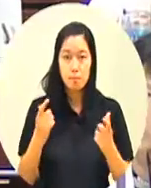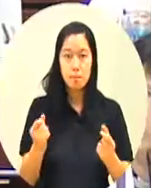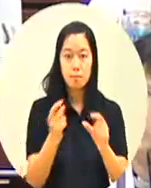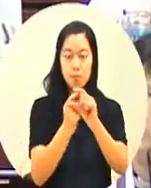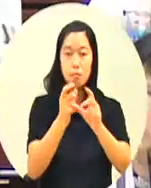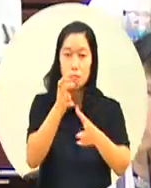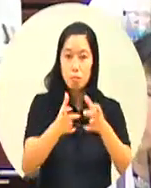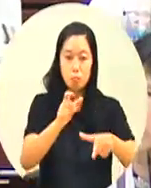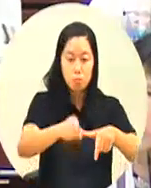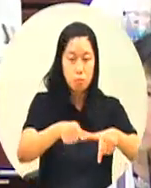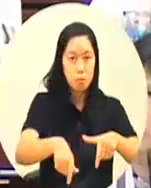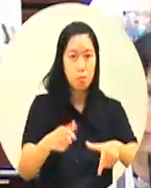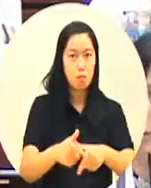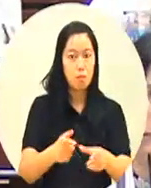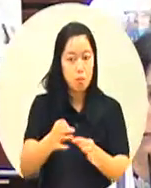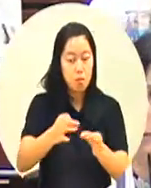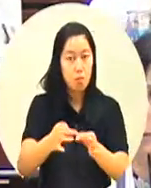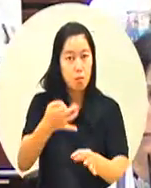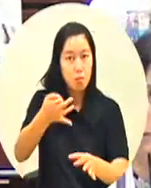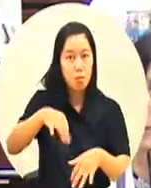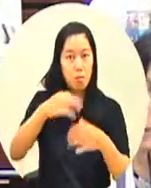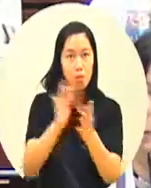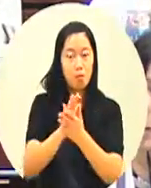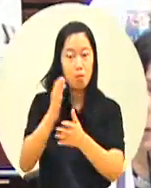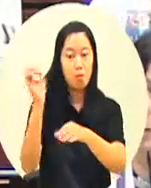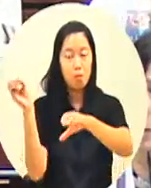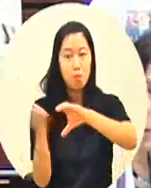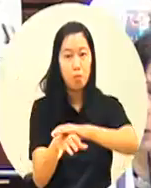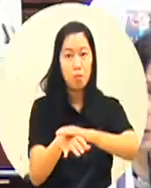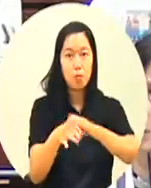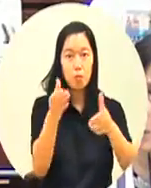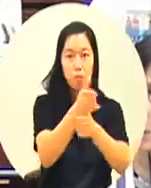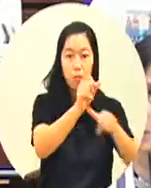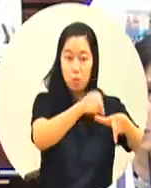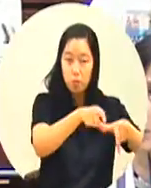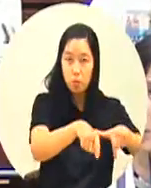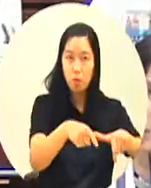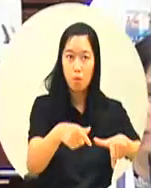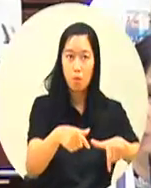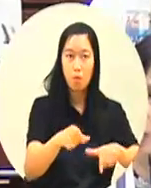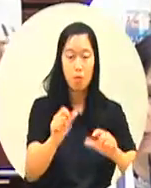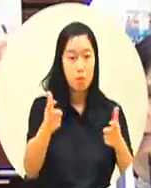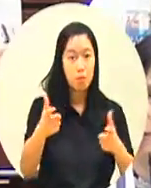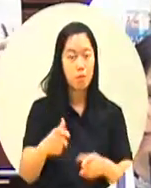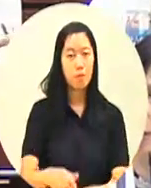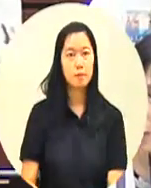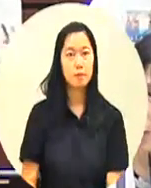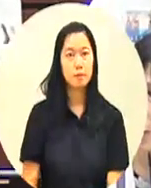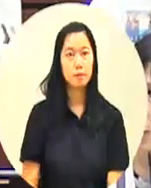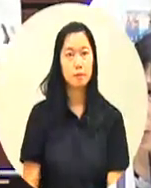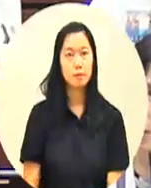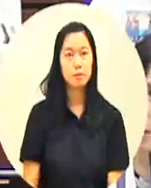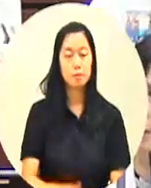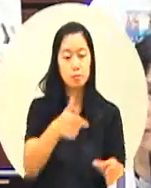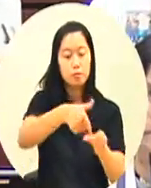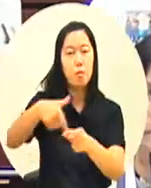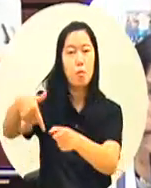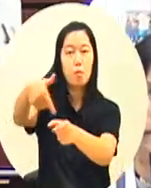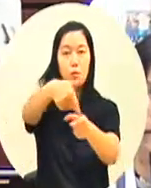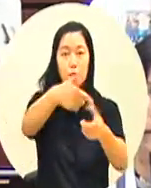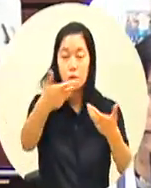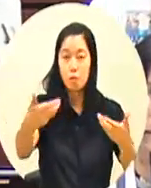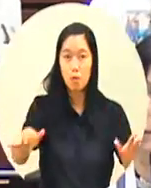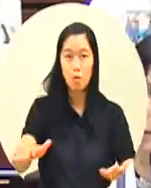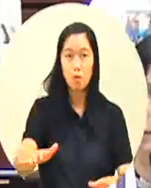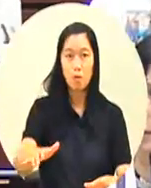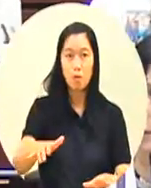营业额并不是全部放在总公司，它分地区，因为各地都有加油站，很显然 加油站的